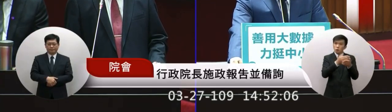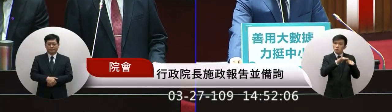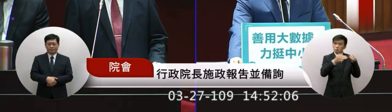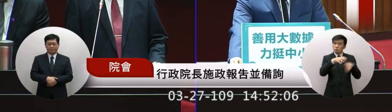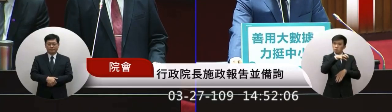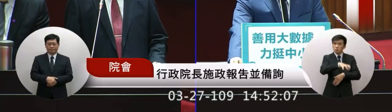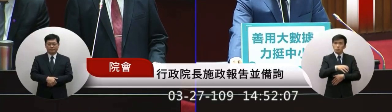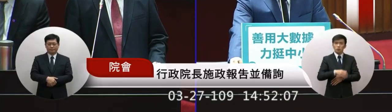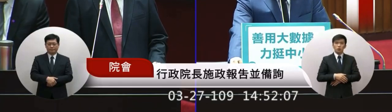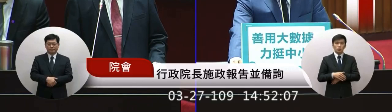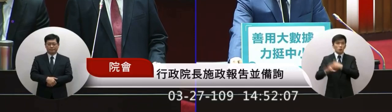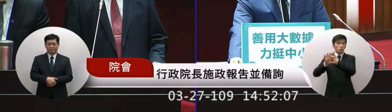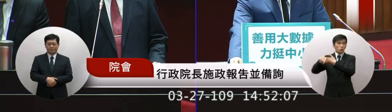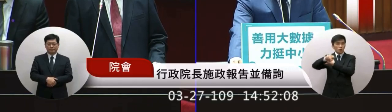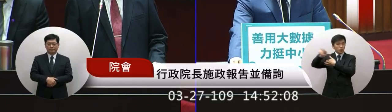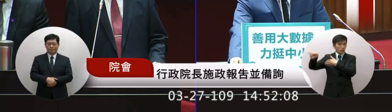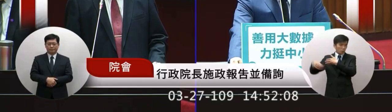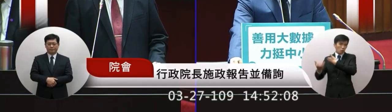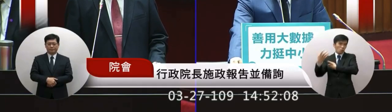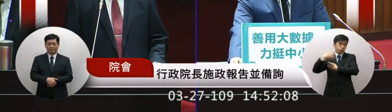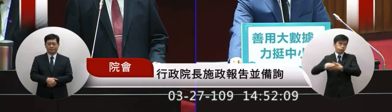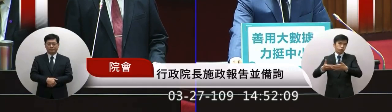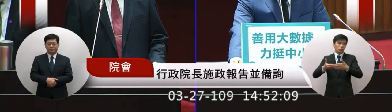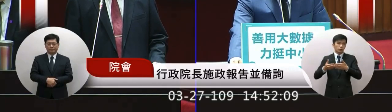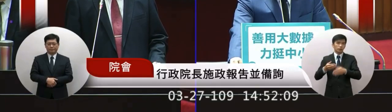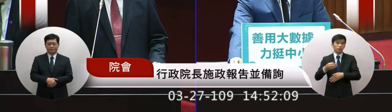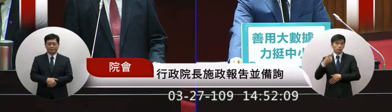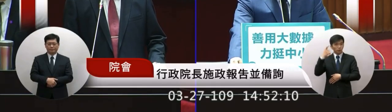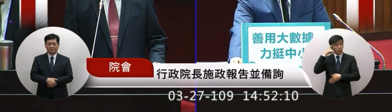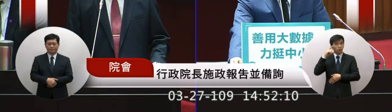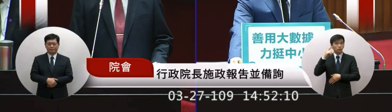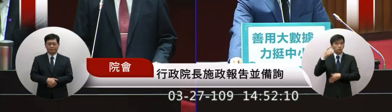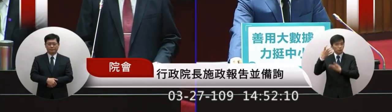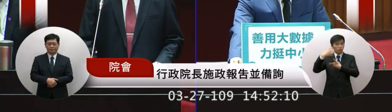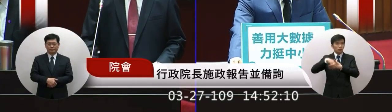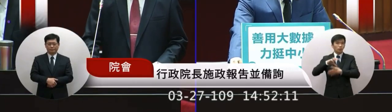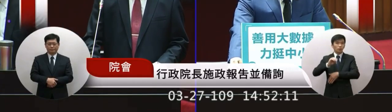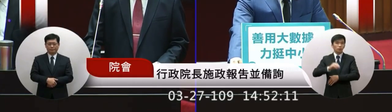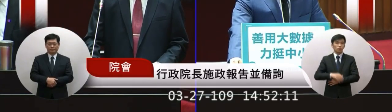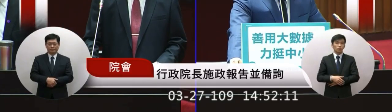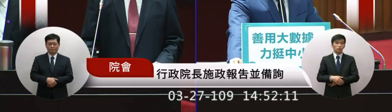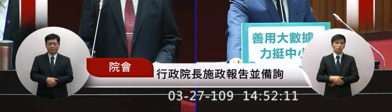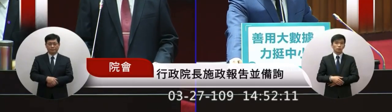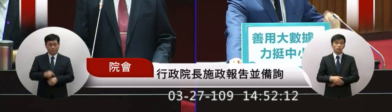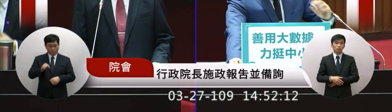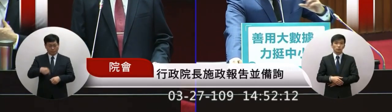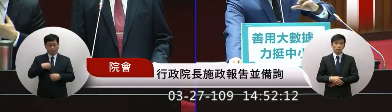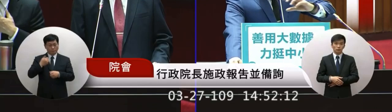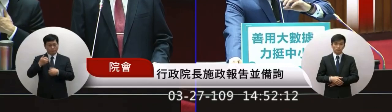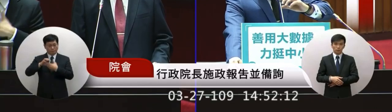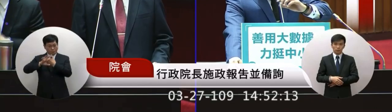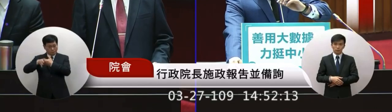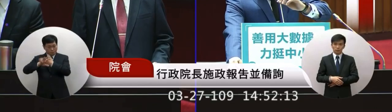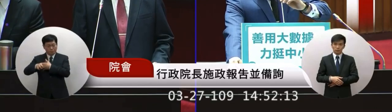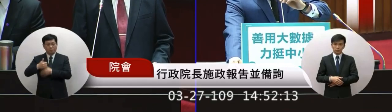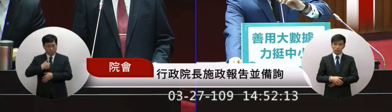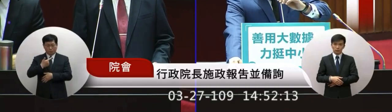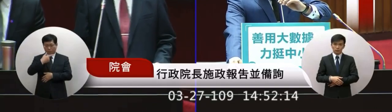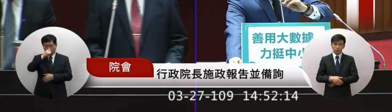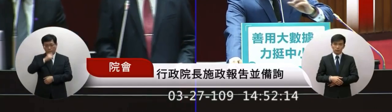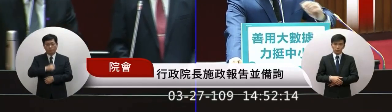要把海外的中小企业这一部分纳入。这个部分你有同意吗？ 有，这海外这才是真